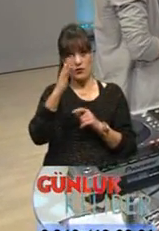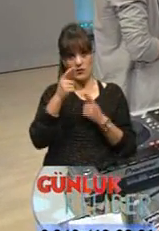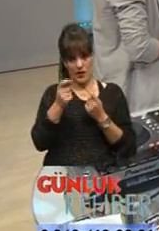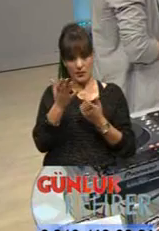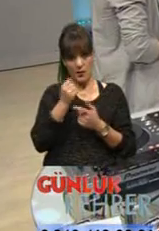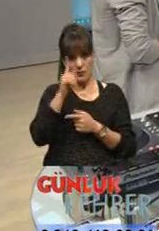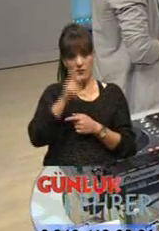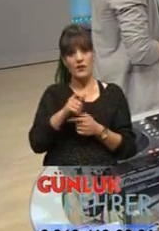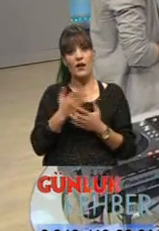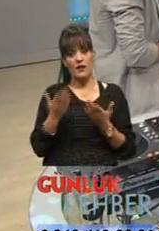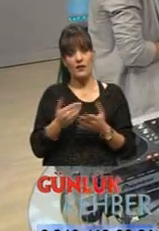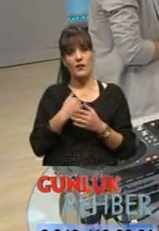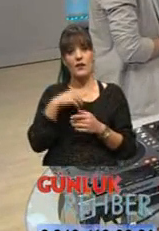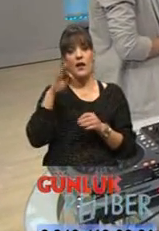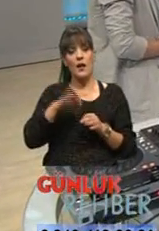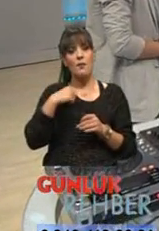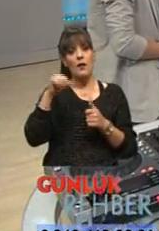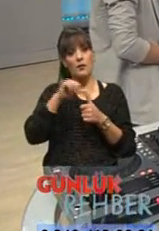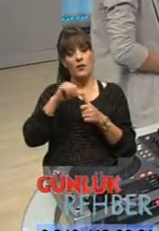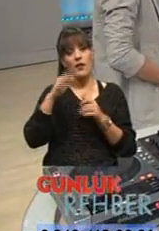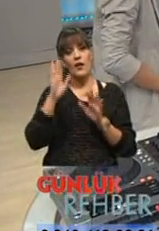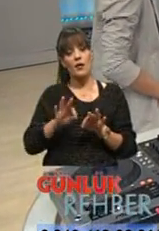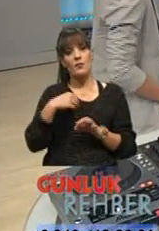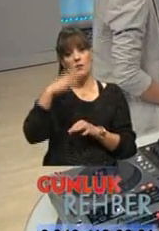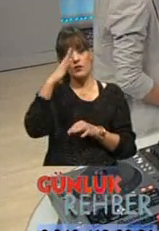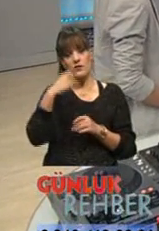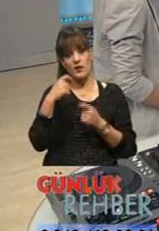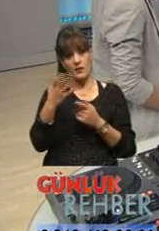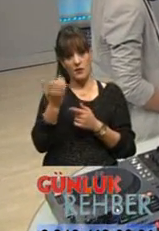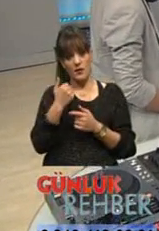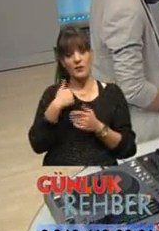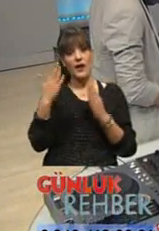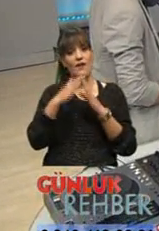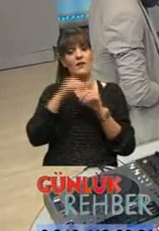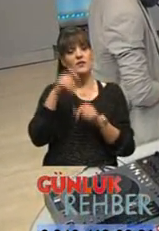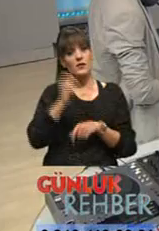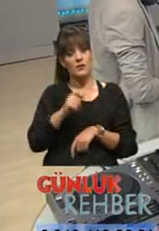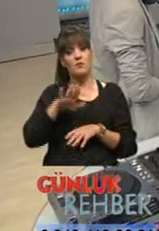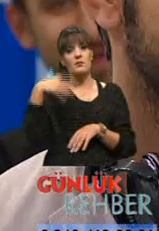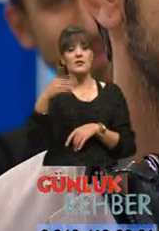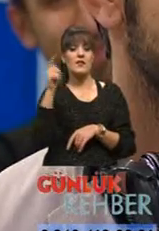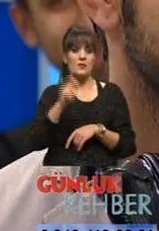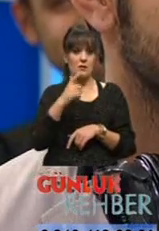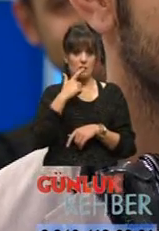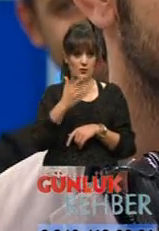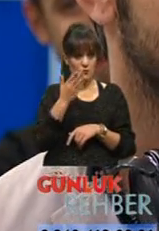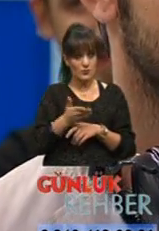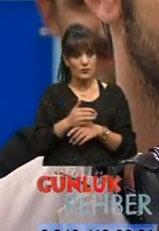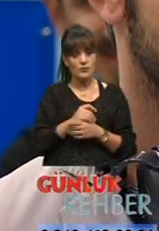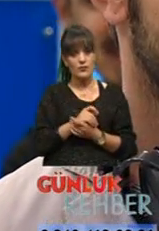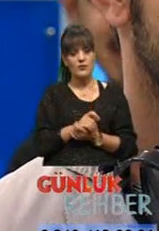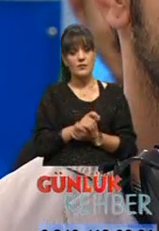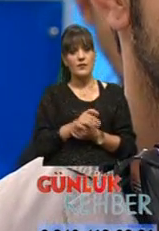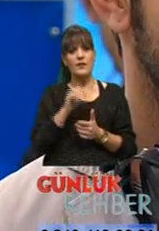profesyonel eğitimi almıştın. Evet. Harika. Hem amatör hem profesyonel eğitim aldım. Amatörü de aldım. Evde de yaparım, işte dışarıda da yaparım diyorsun.